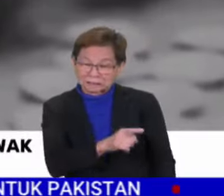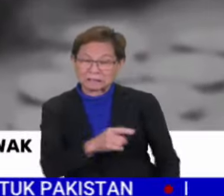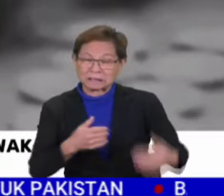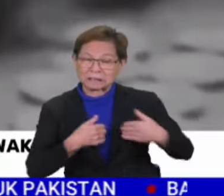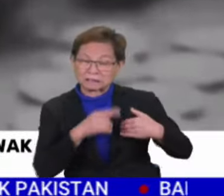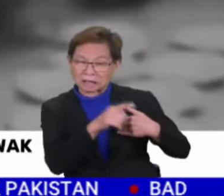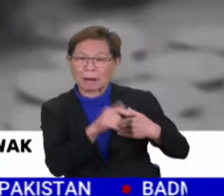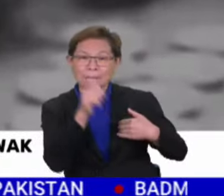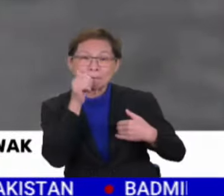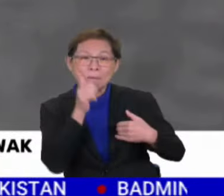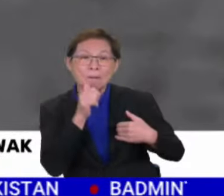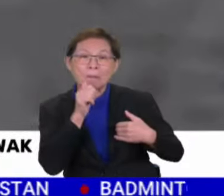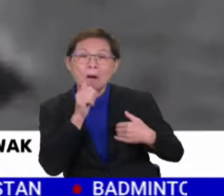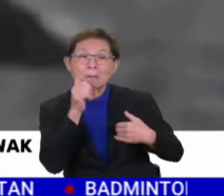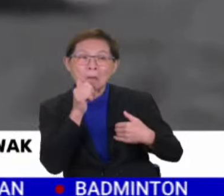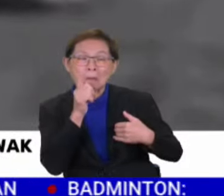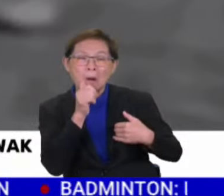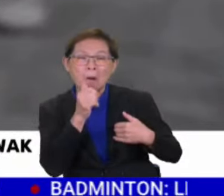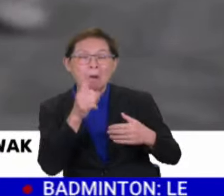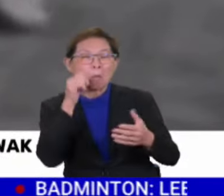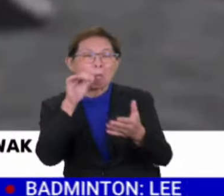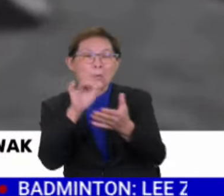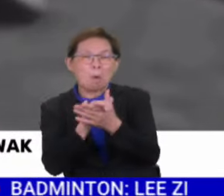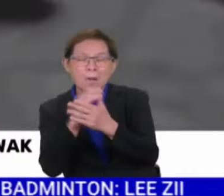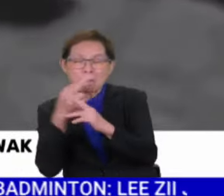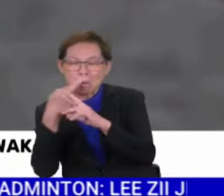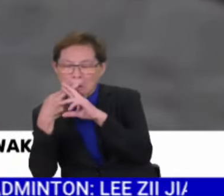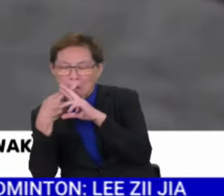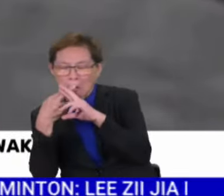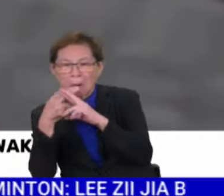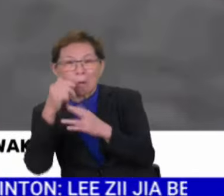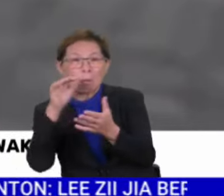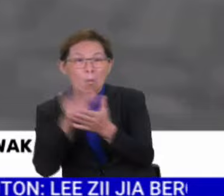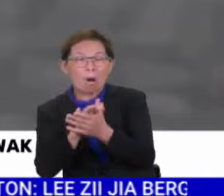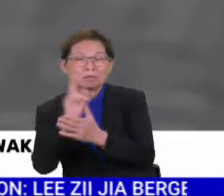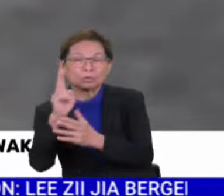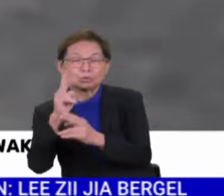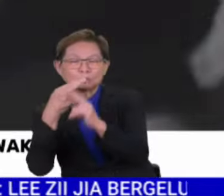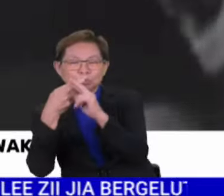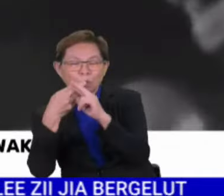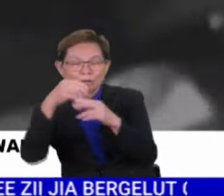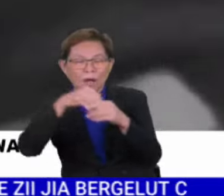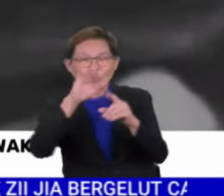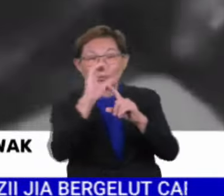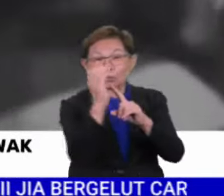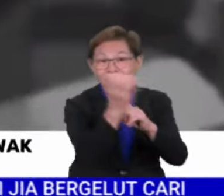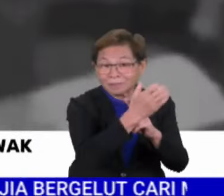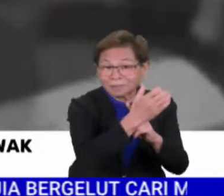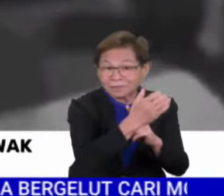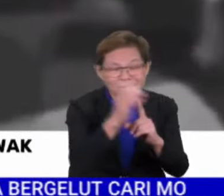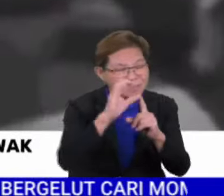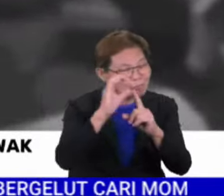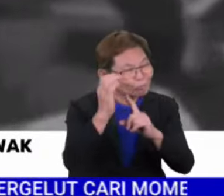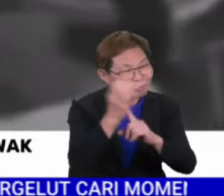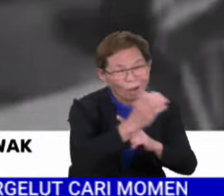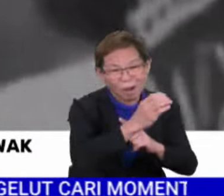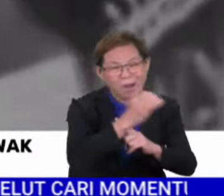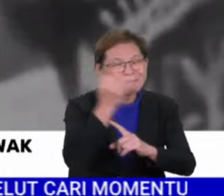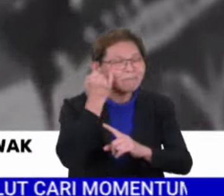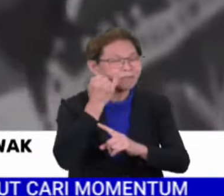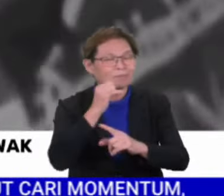mempunyai perempuan simpanan atau istri kedua. Sedangkan dalam budaya Iban tidak ada istri